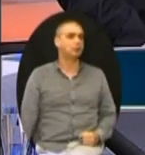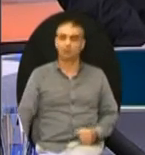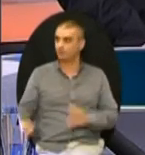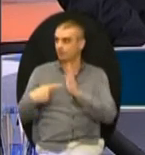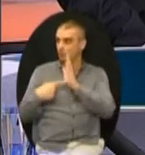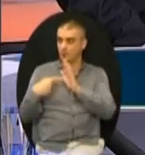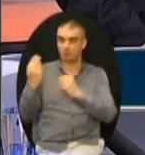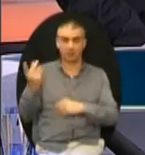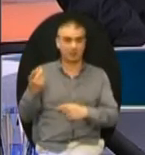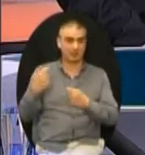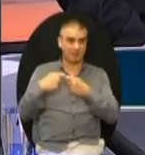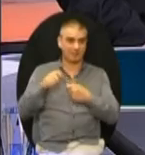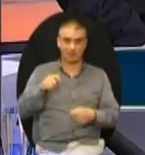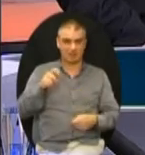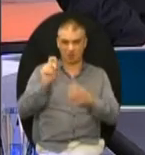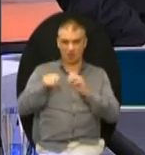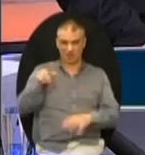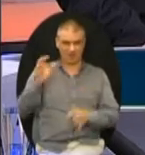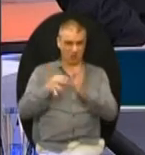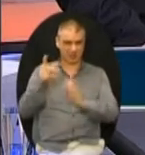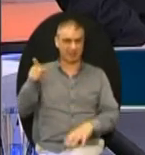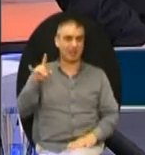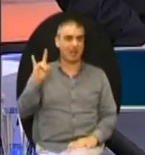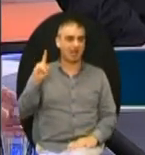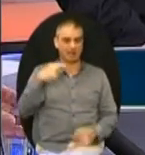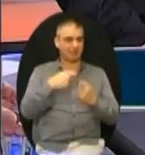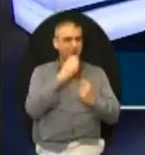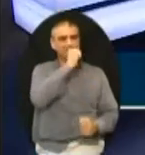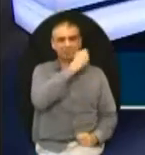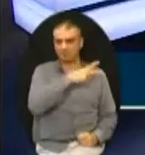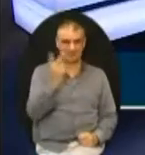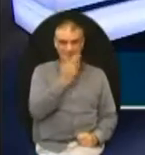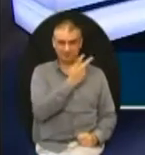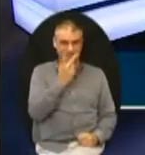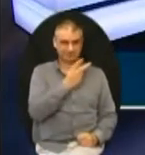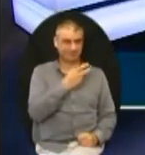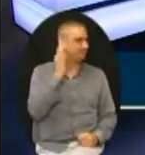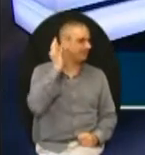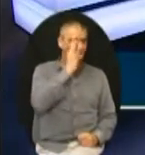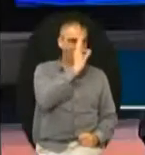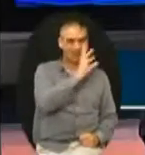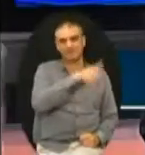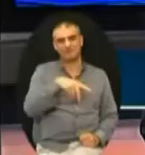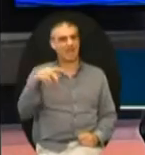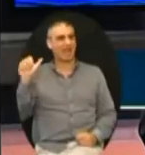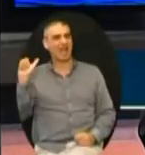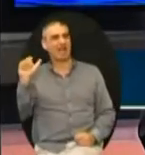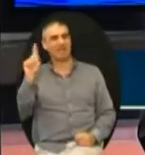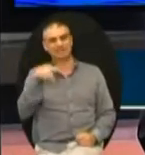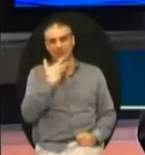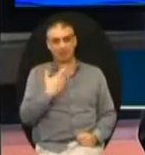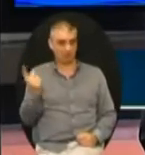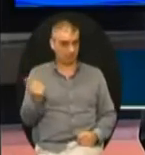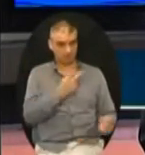דין חגי אדורם, בעניין של אחינועם ניני ואריאל זילבר, לבין הדוגמה שלנו, של קמפיין